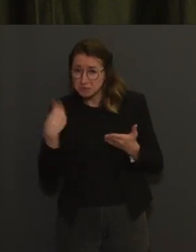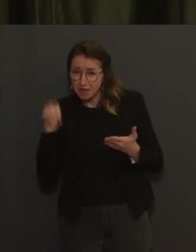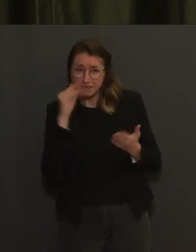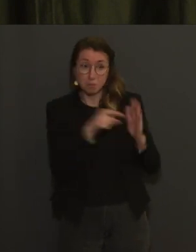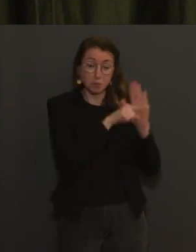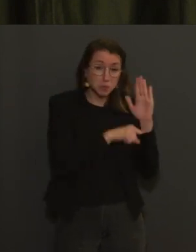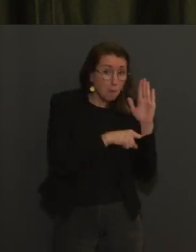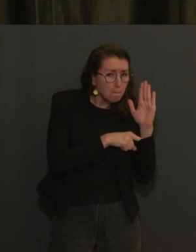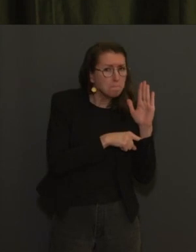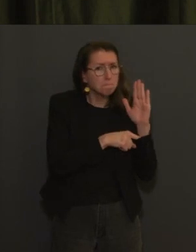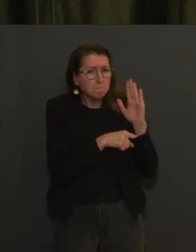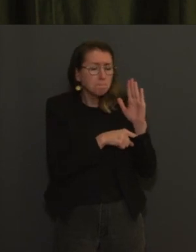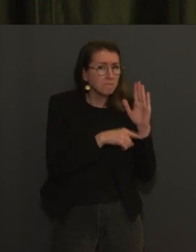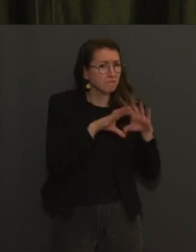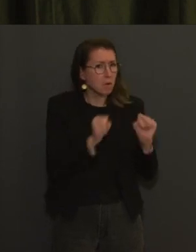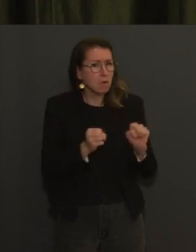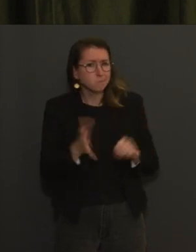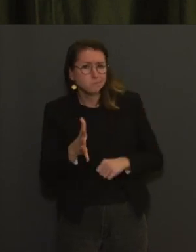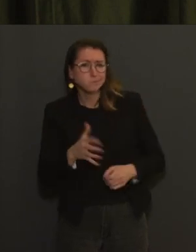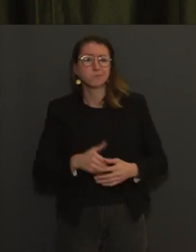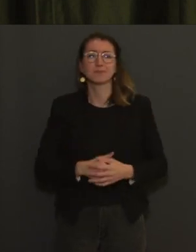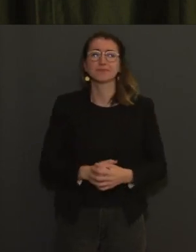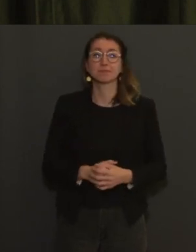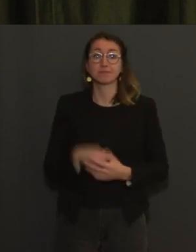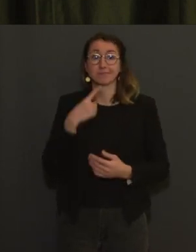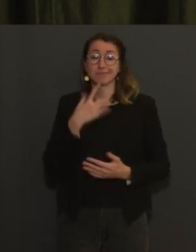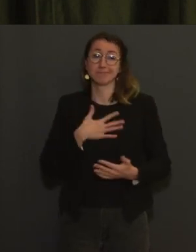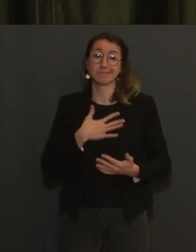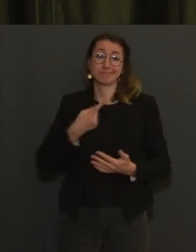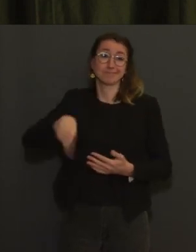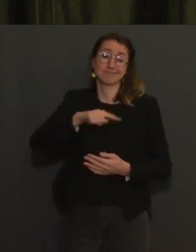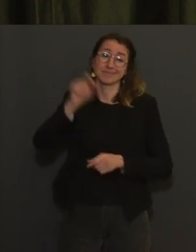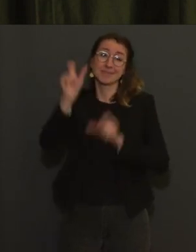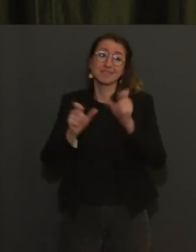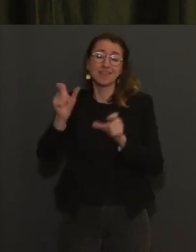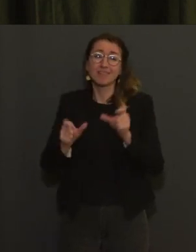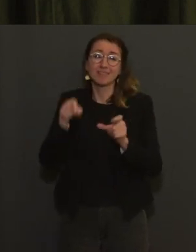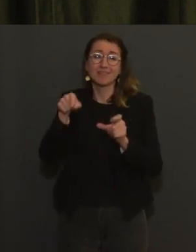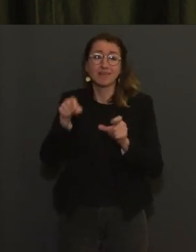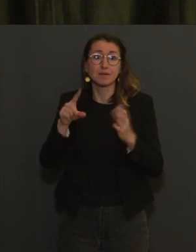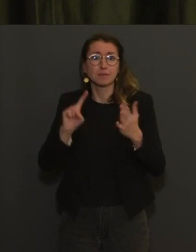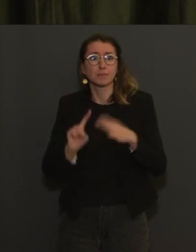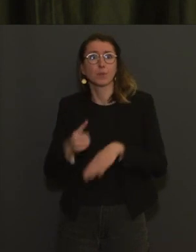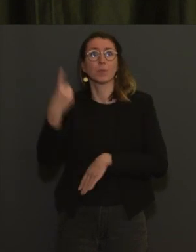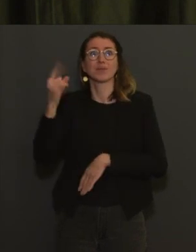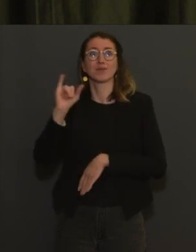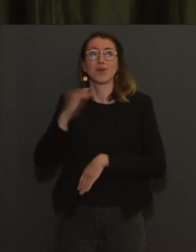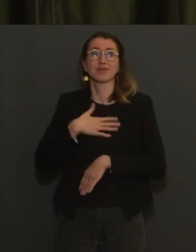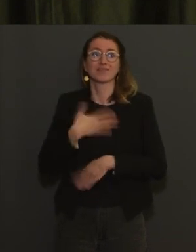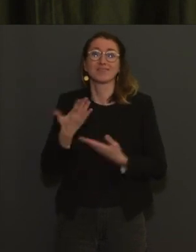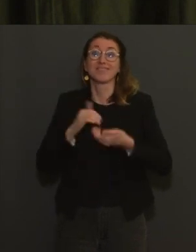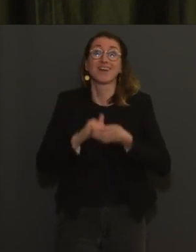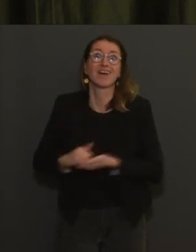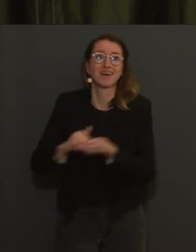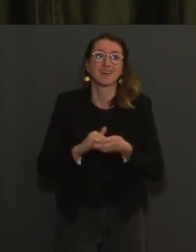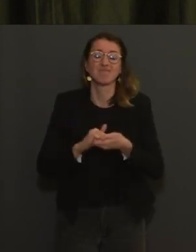En d'autres termes, des personnes qui, dans cette situation très critique, privilégient leur individualisme avant la